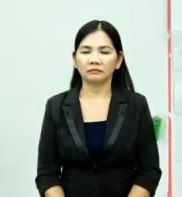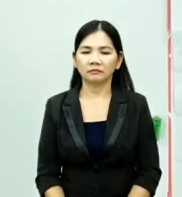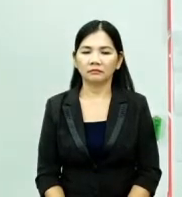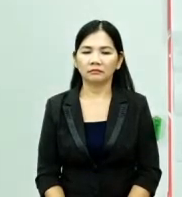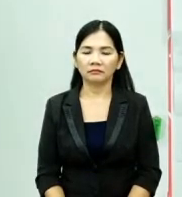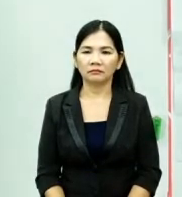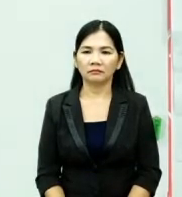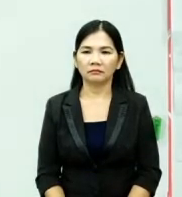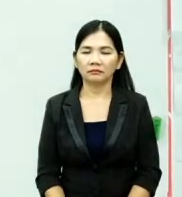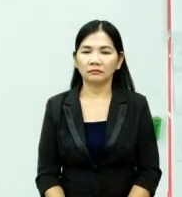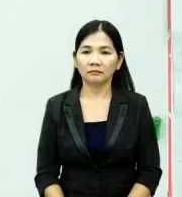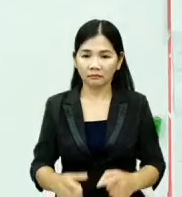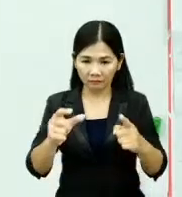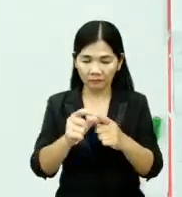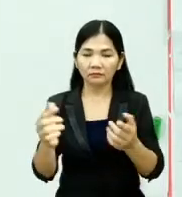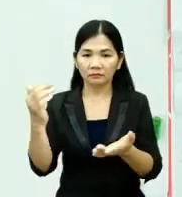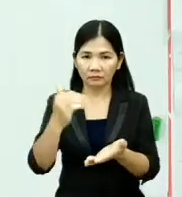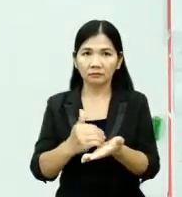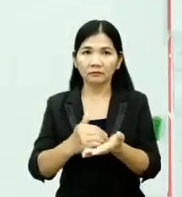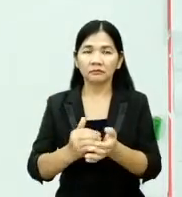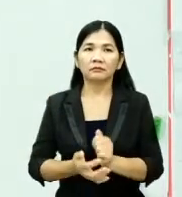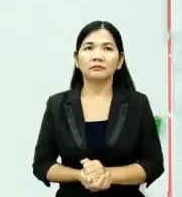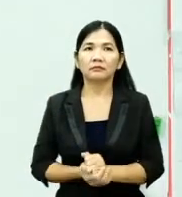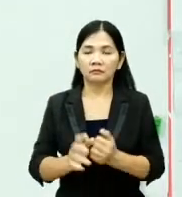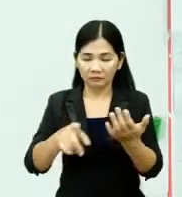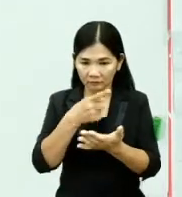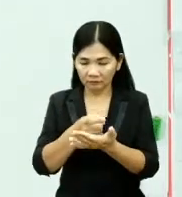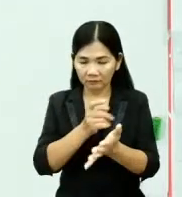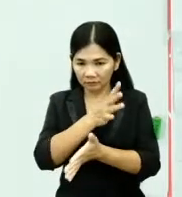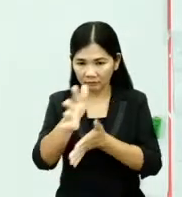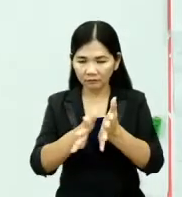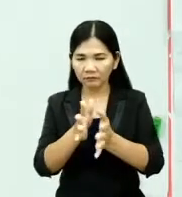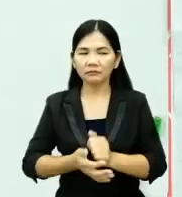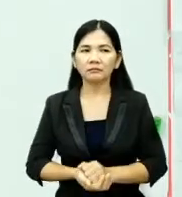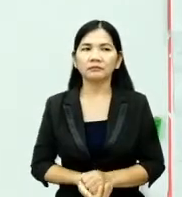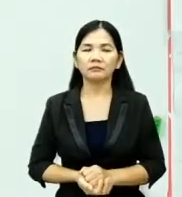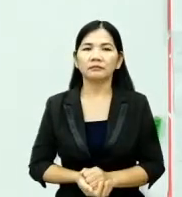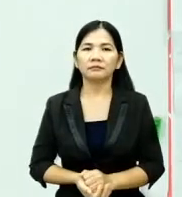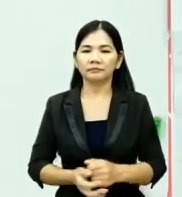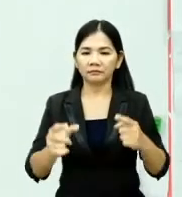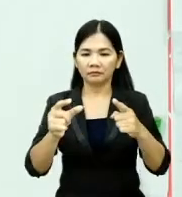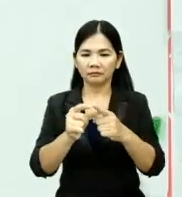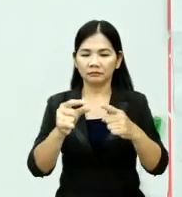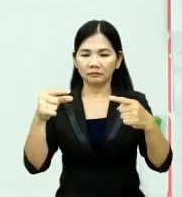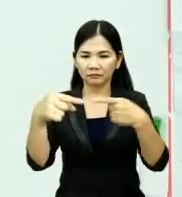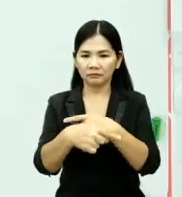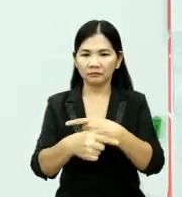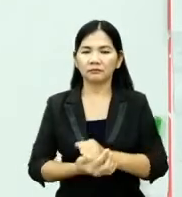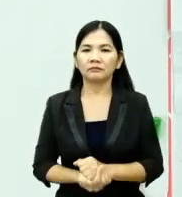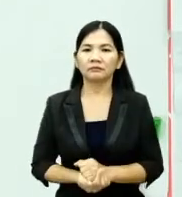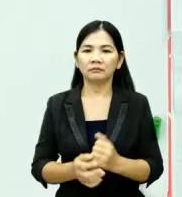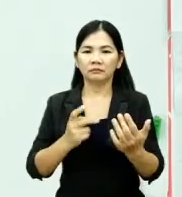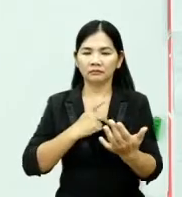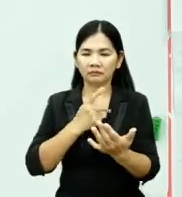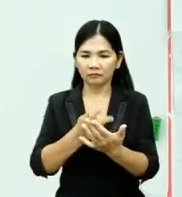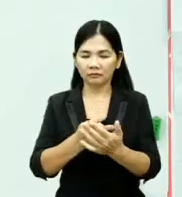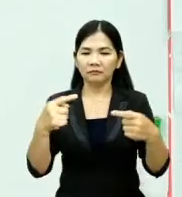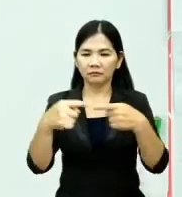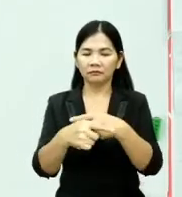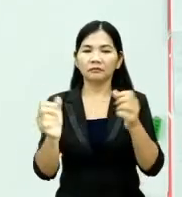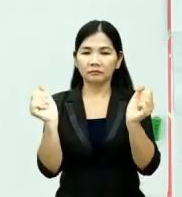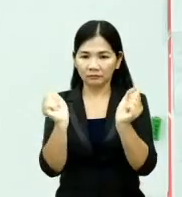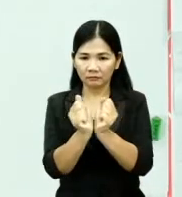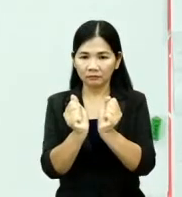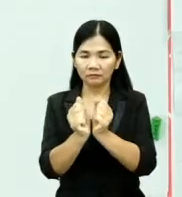chà từ mới bị tôi dừng lặng vậy ta cho rum an cho mùi nè cô con nè tiếp tuổi cuốn tôi nâng